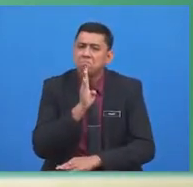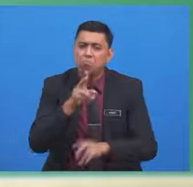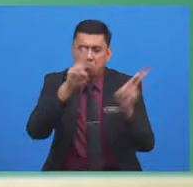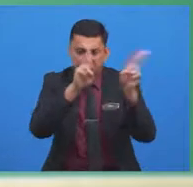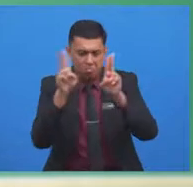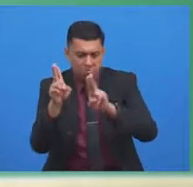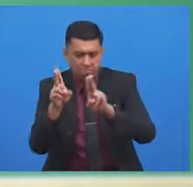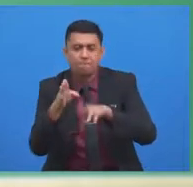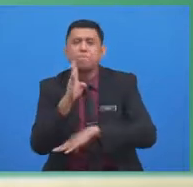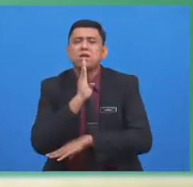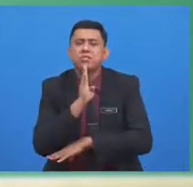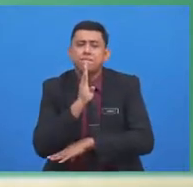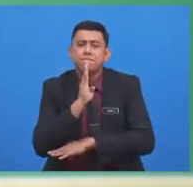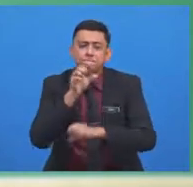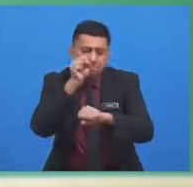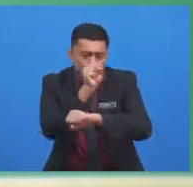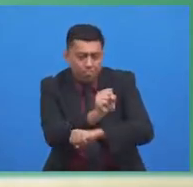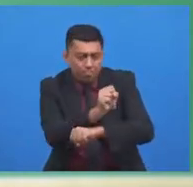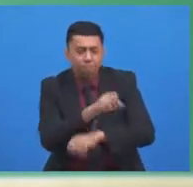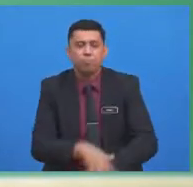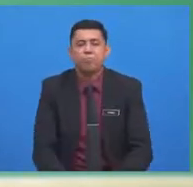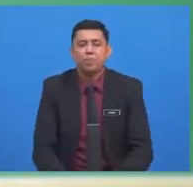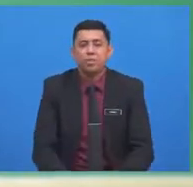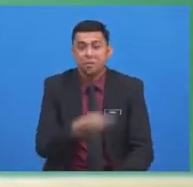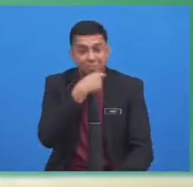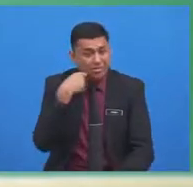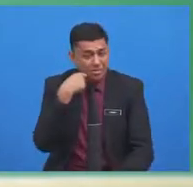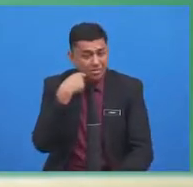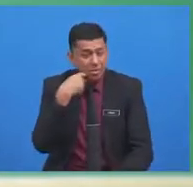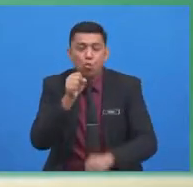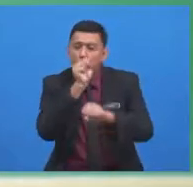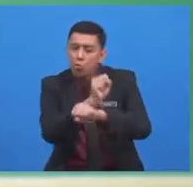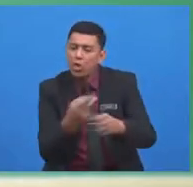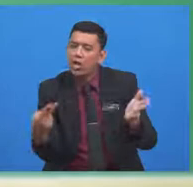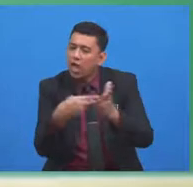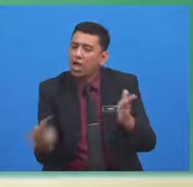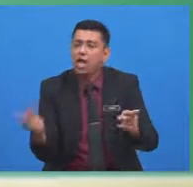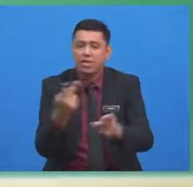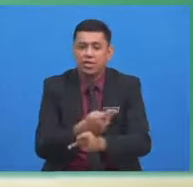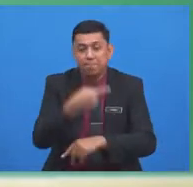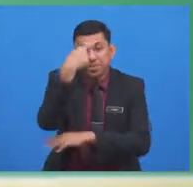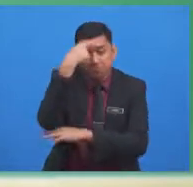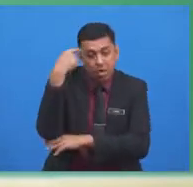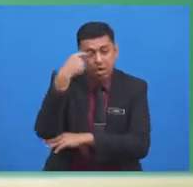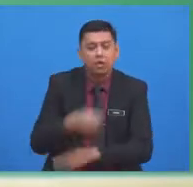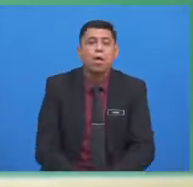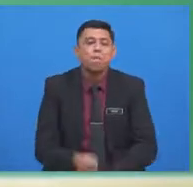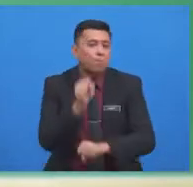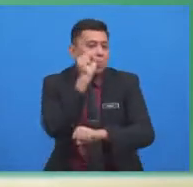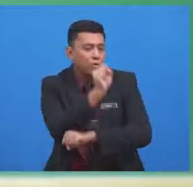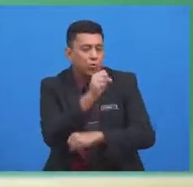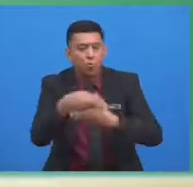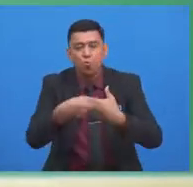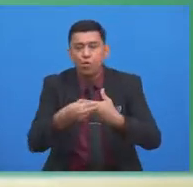proses pembasahan batuan. Keadaan basah kering batuan yang berulang kali menyebabkan batuan